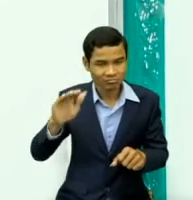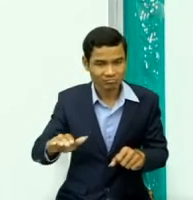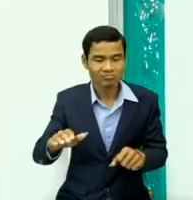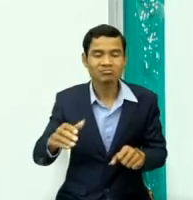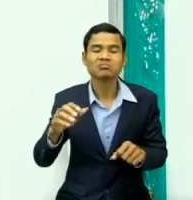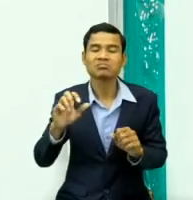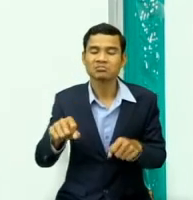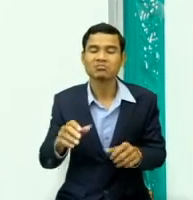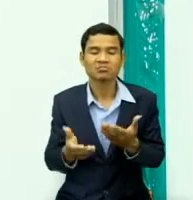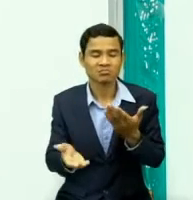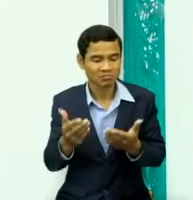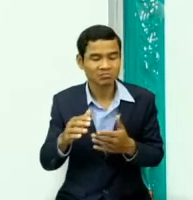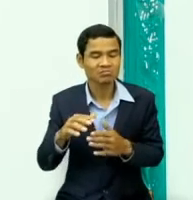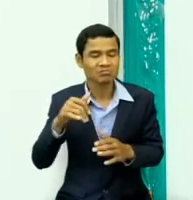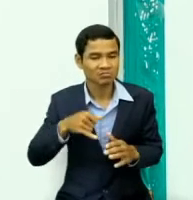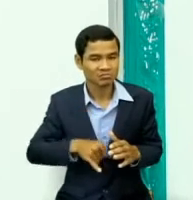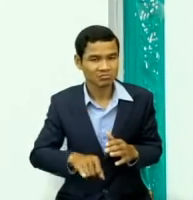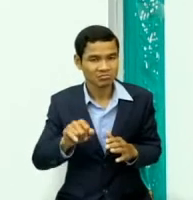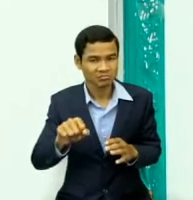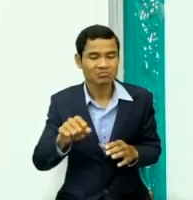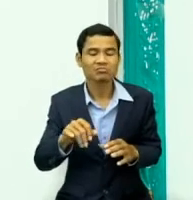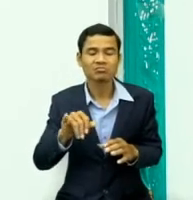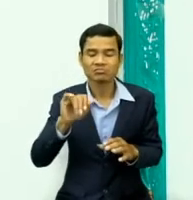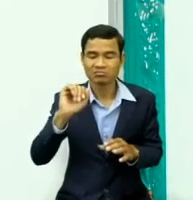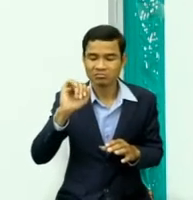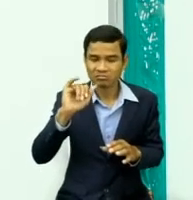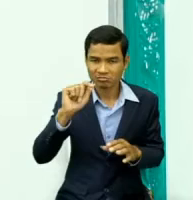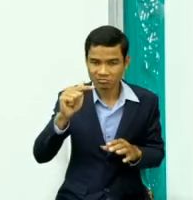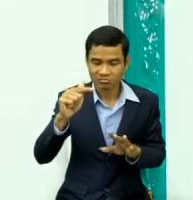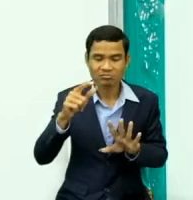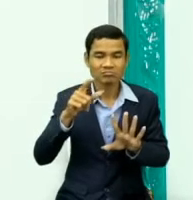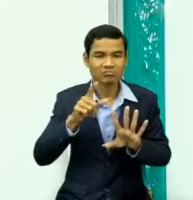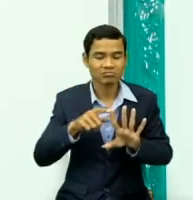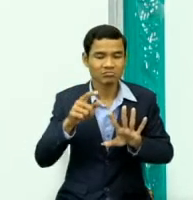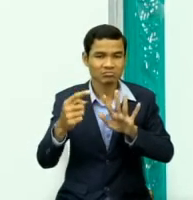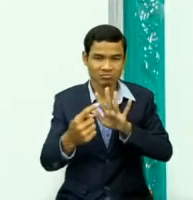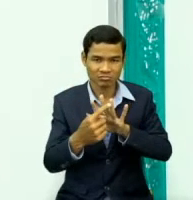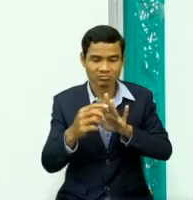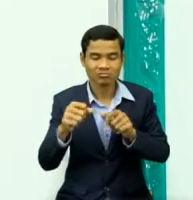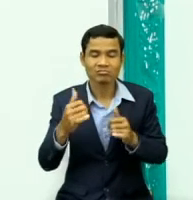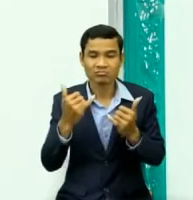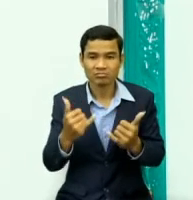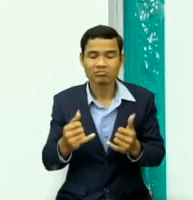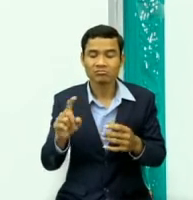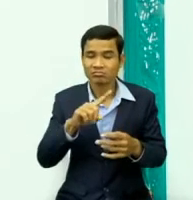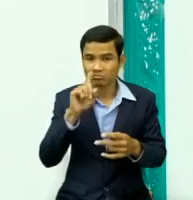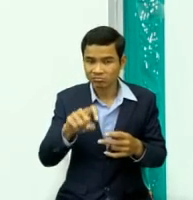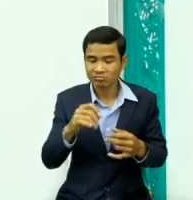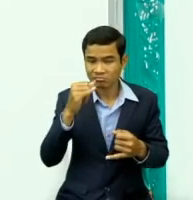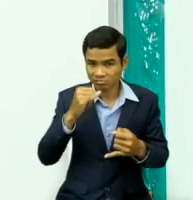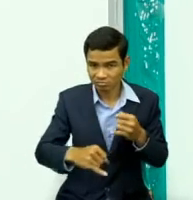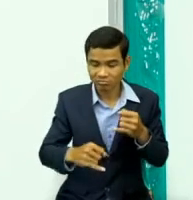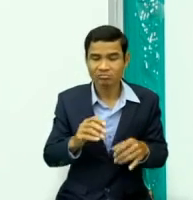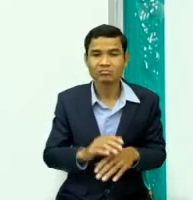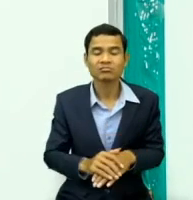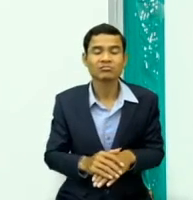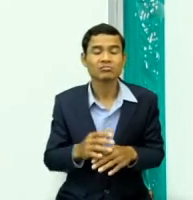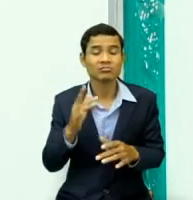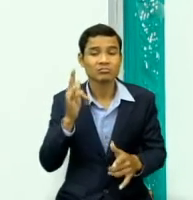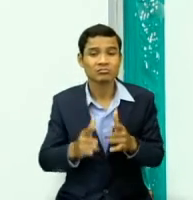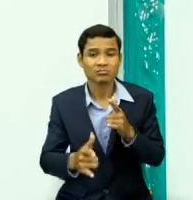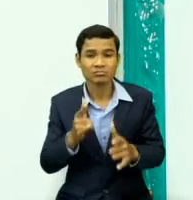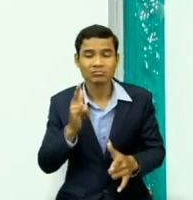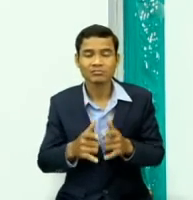ngô nè con nó chà lõ nè con tại lỡ sao sầm nổ chân cài chà bao